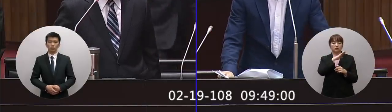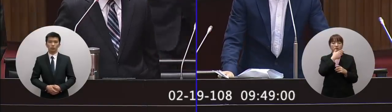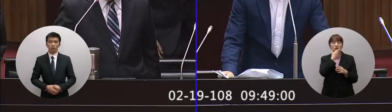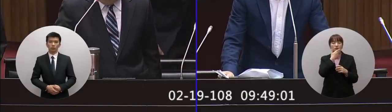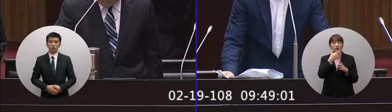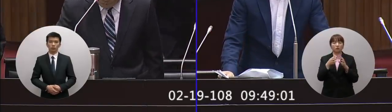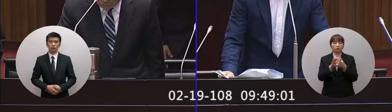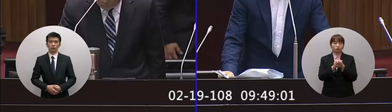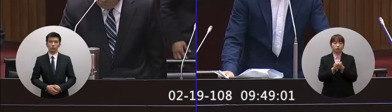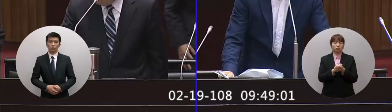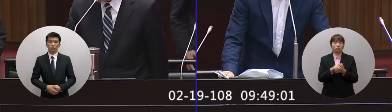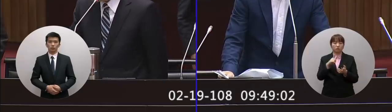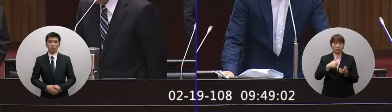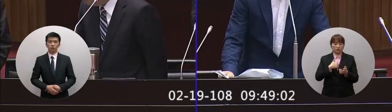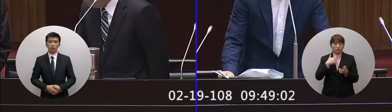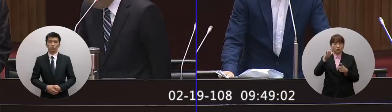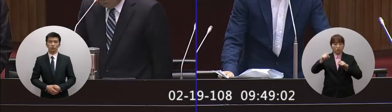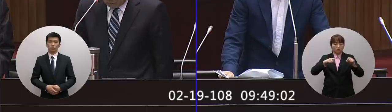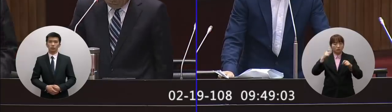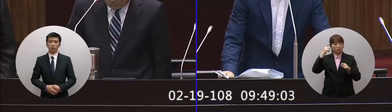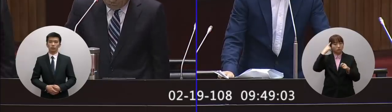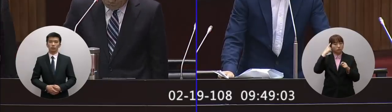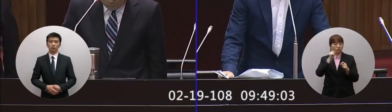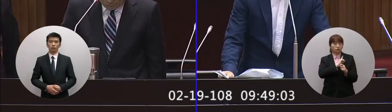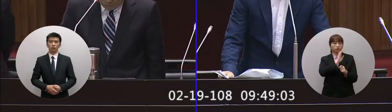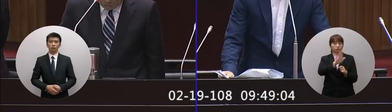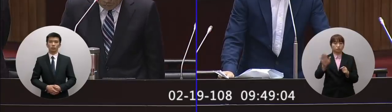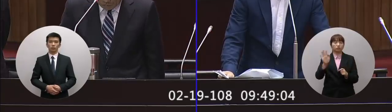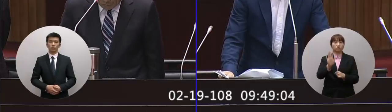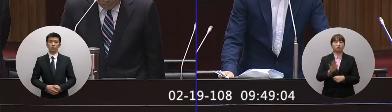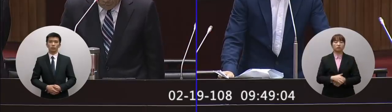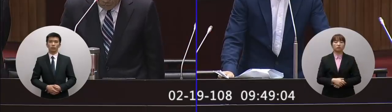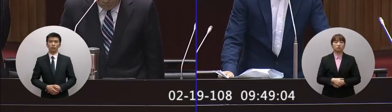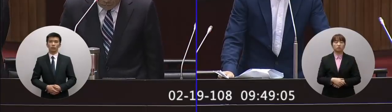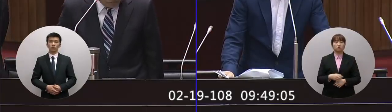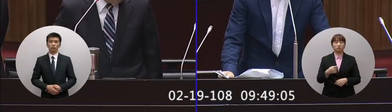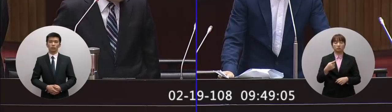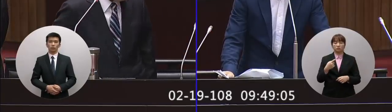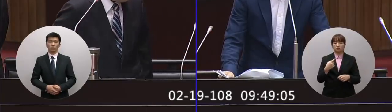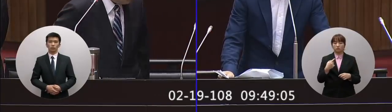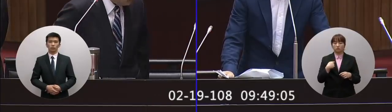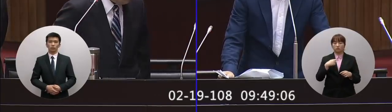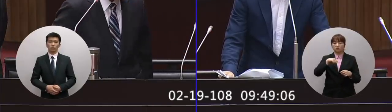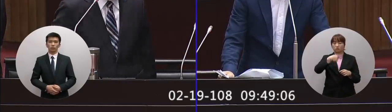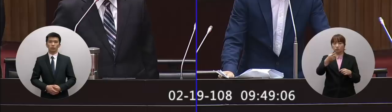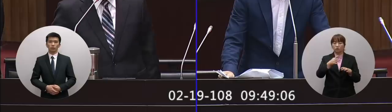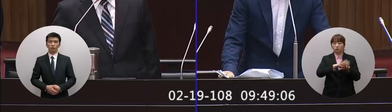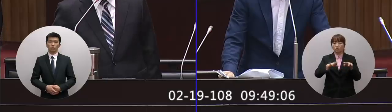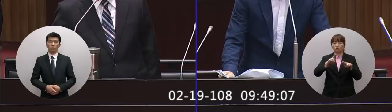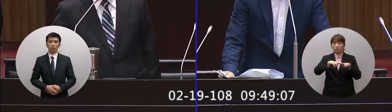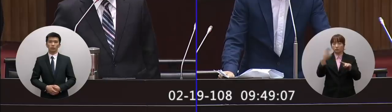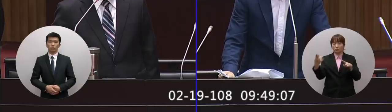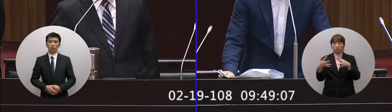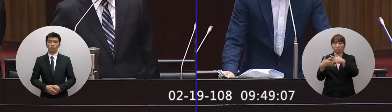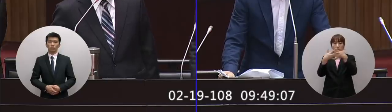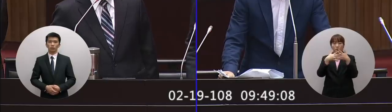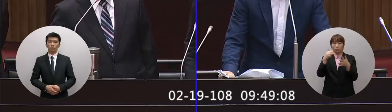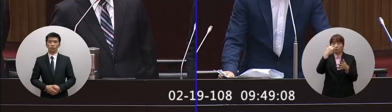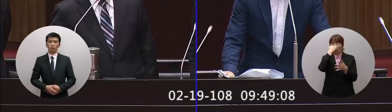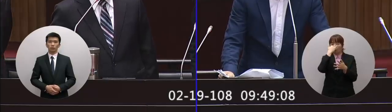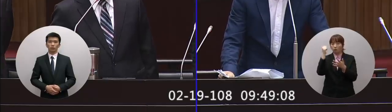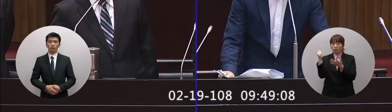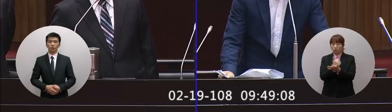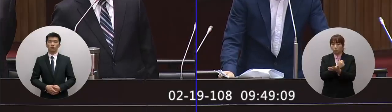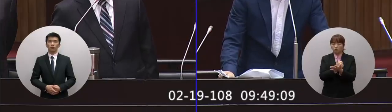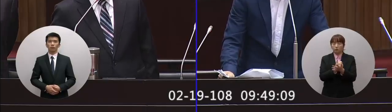多政策上面也有一些想法。那院长，我们接下来会开放美猪吗？